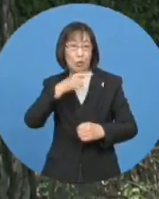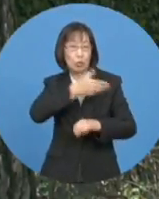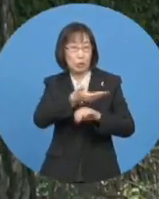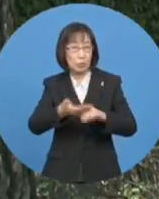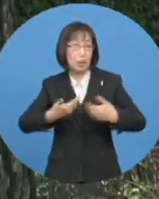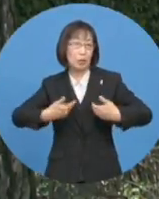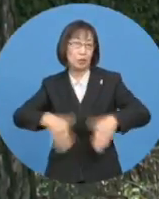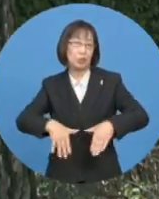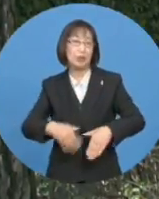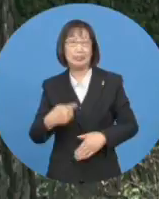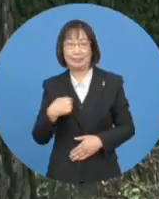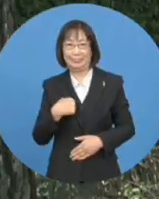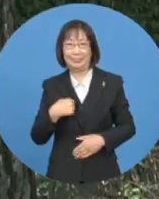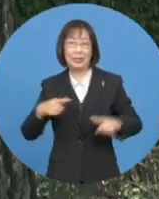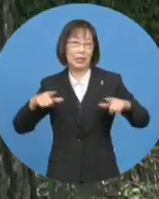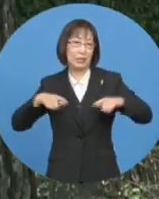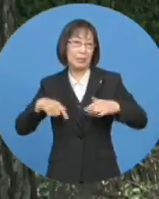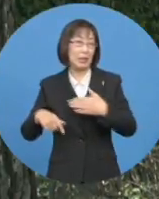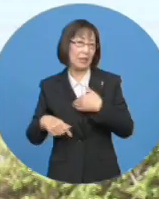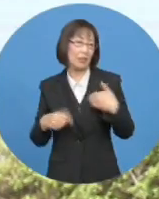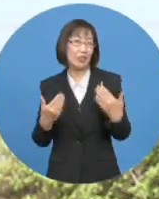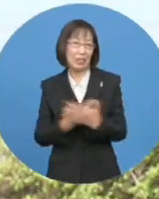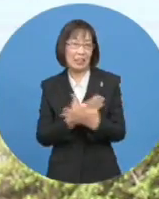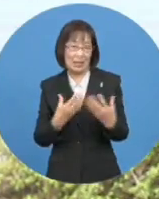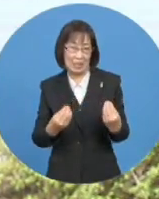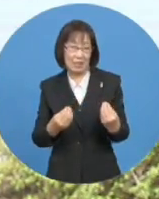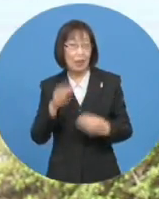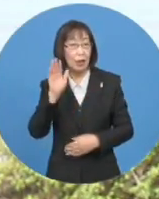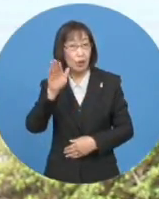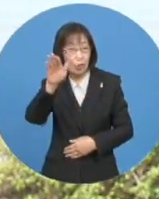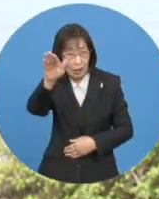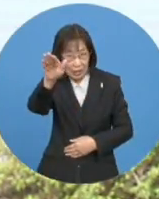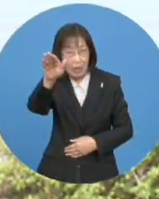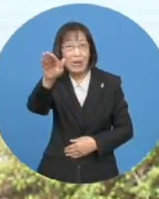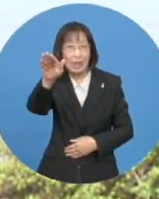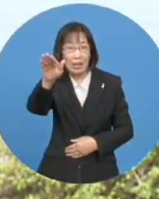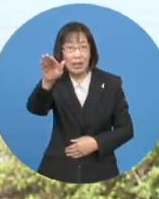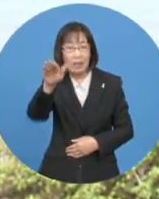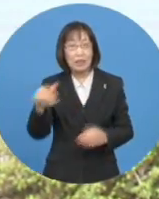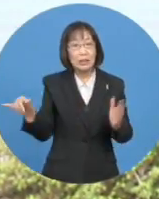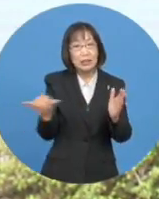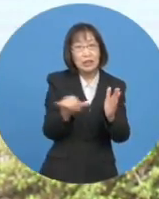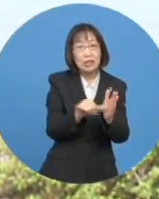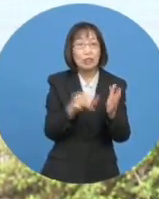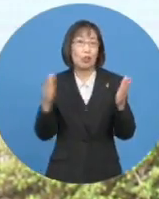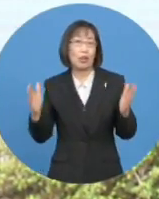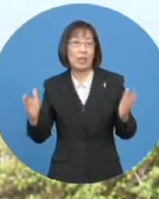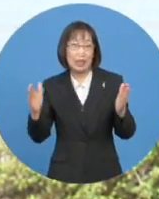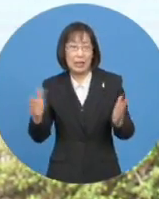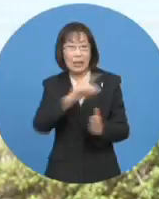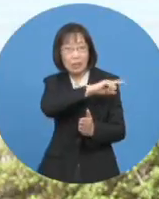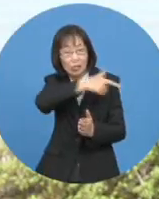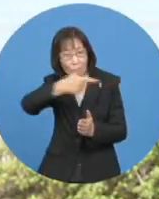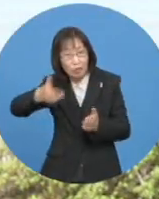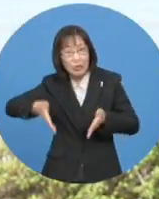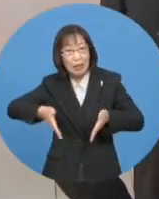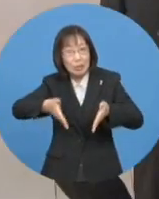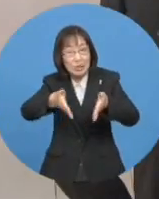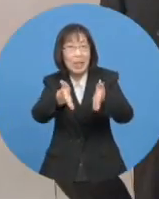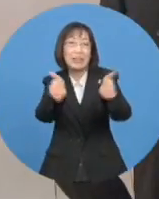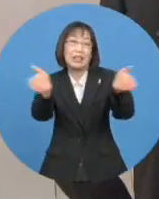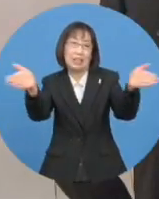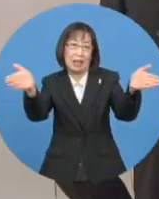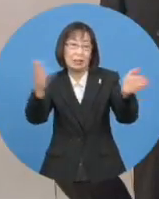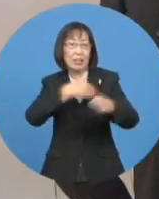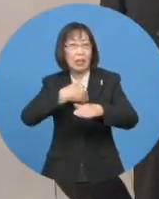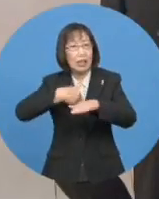を自慢できるようになりました。 これから一生をかけてね、さまざまな道が切り開かれる、可能